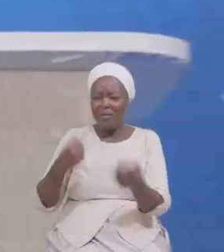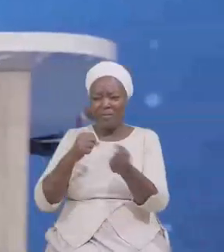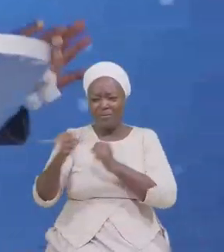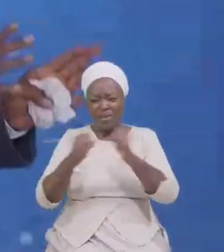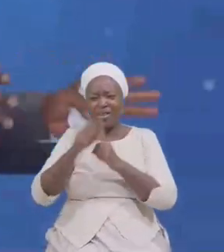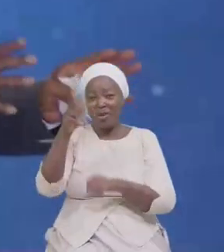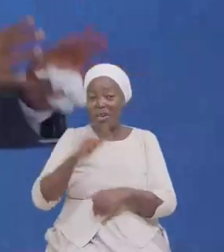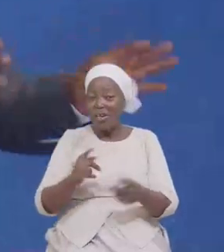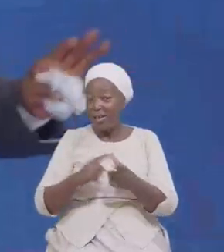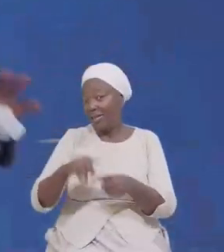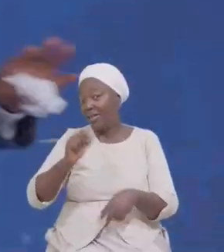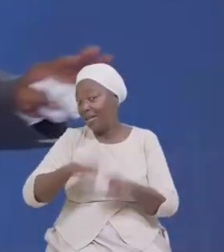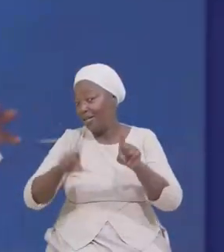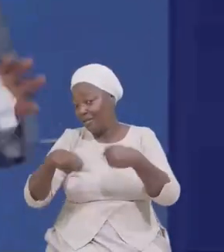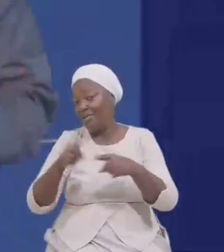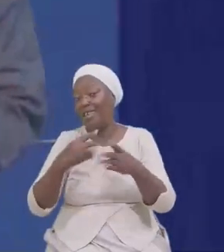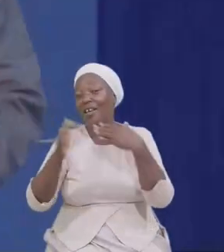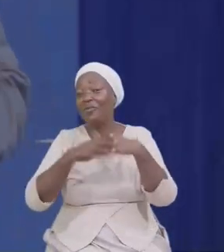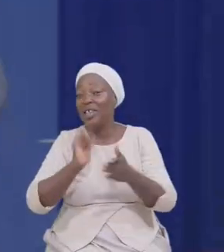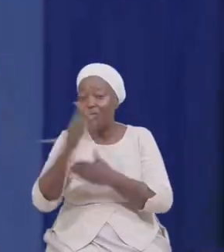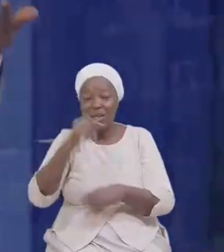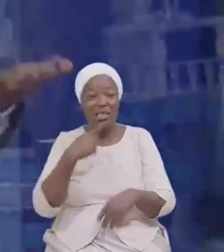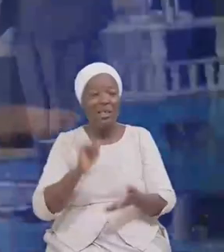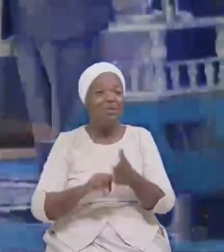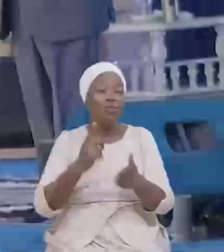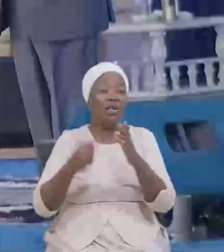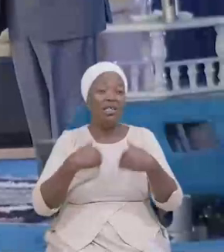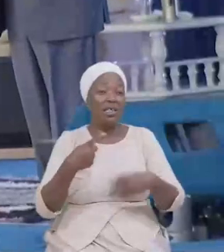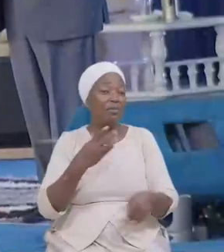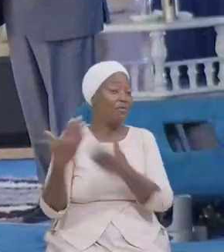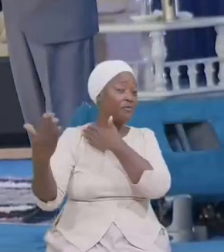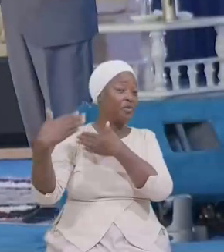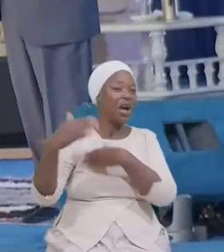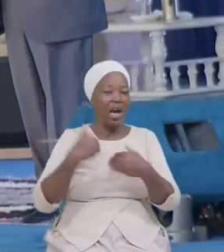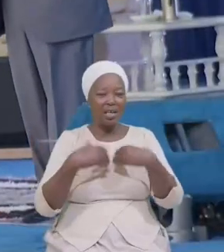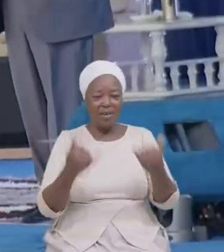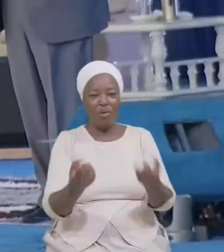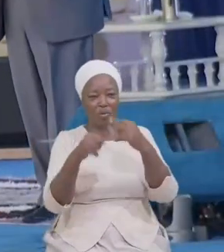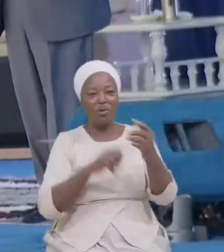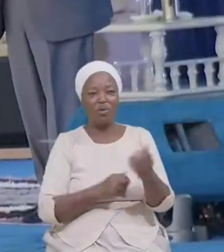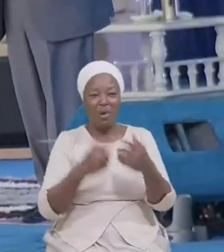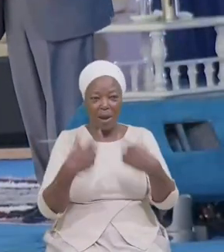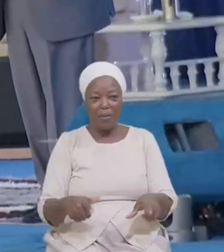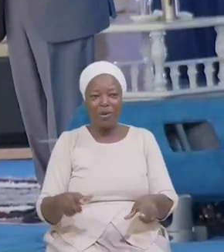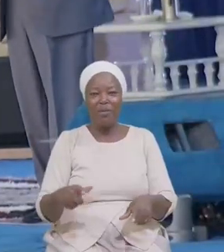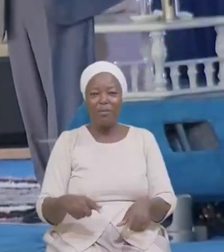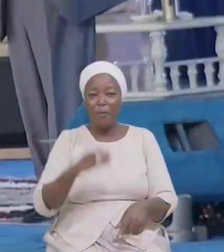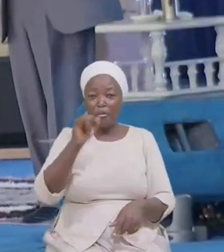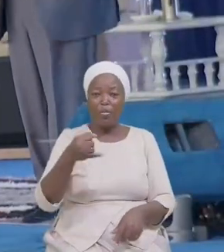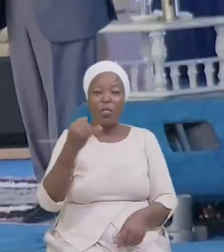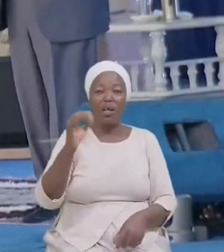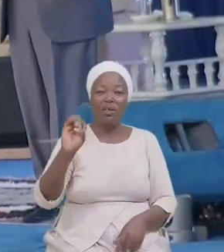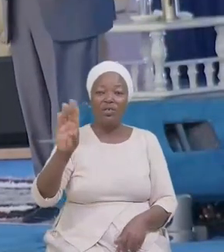Dieu disait. Il dit, les premières choses, ce que j'avais dit avant, se sont accomplies. Les murailles de Jéricho sont déjà